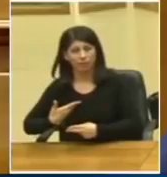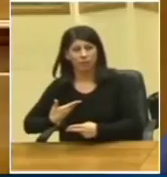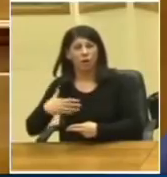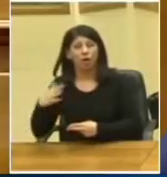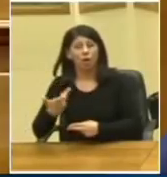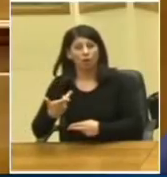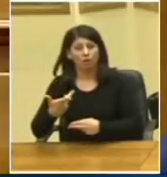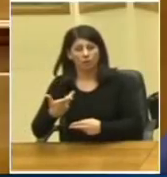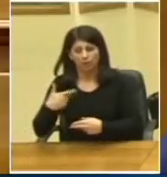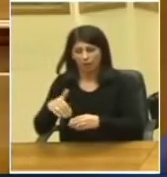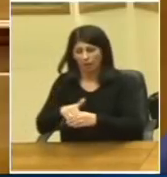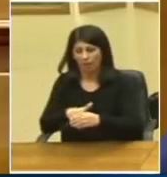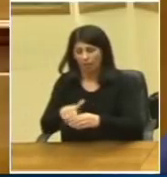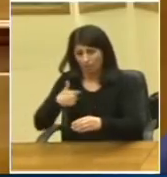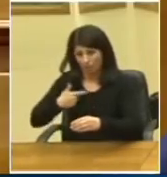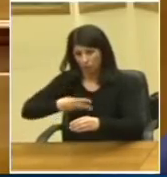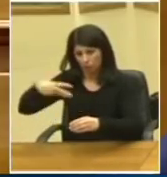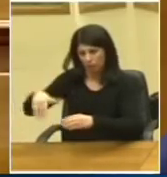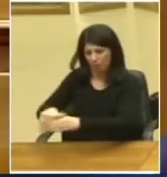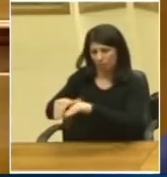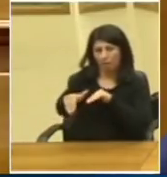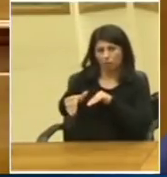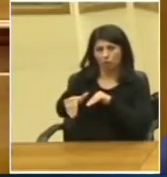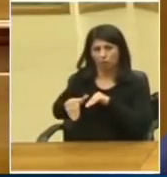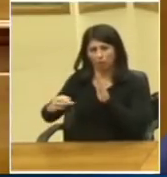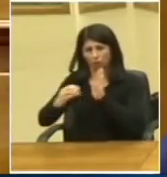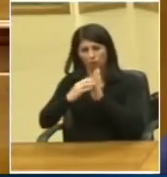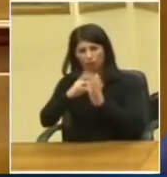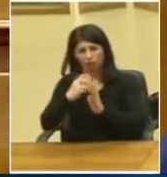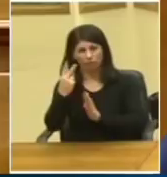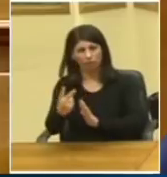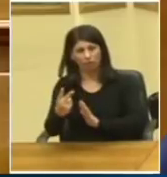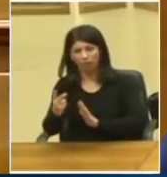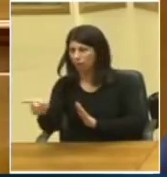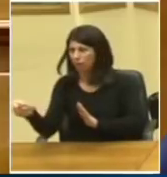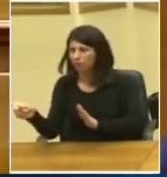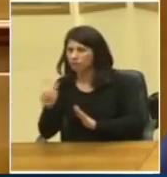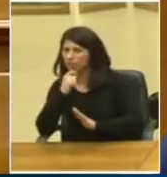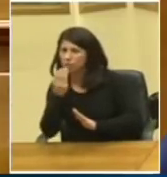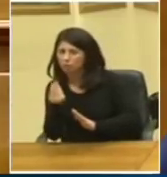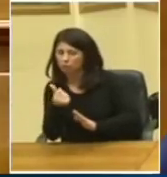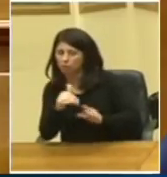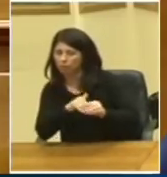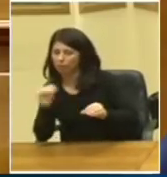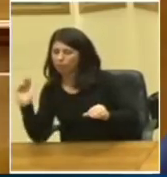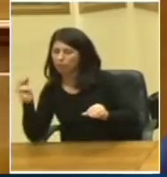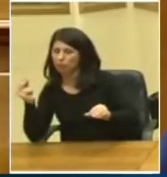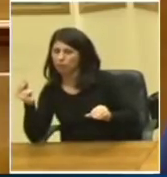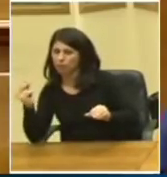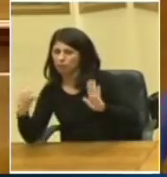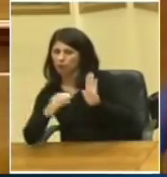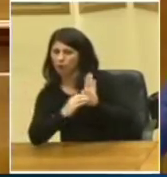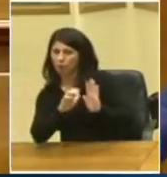θα αποσυρθούμε τάχα από το άρθρο 32, αποσύρατε με μυστικό τρόπο τους βουλευτές σας από το